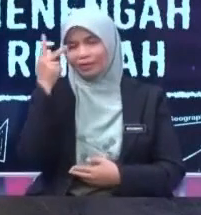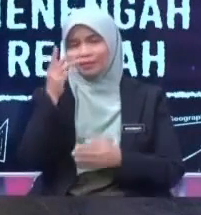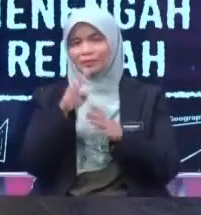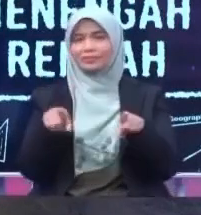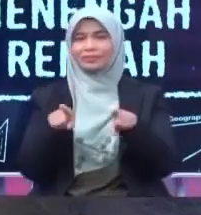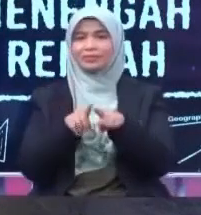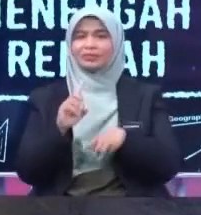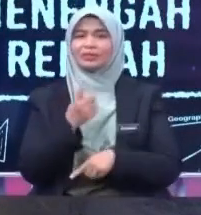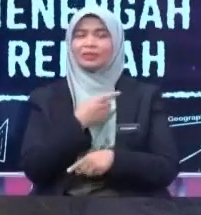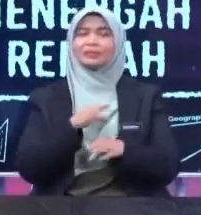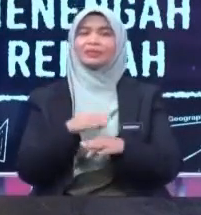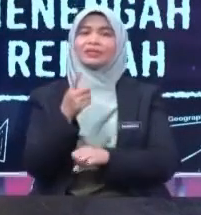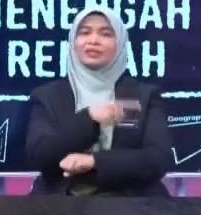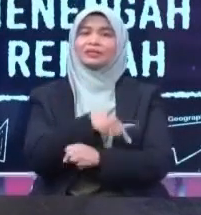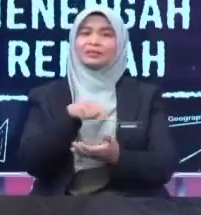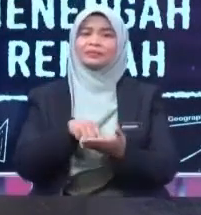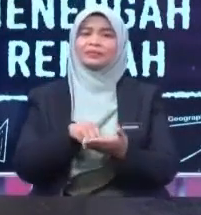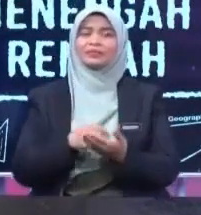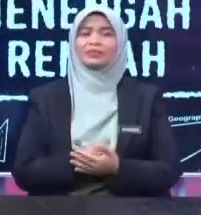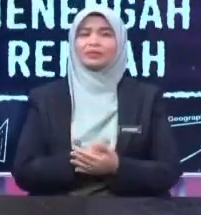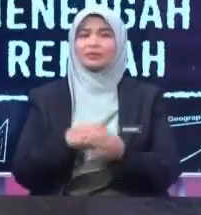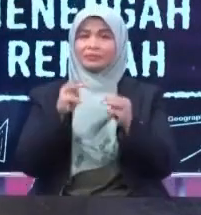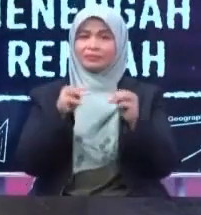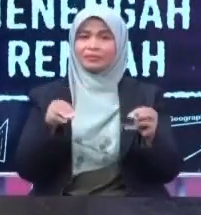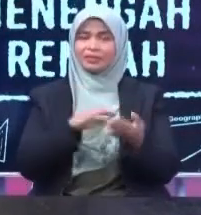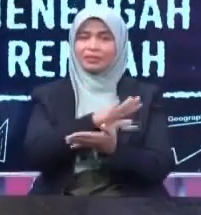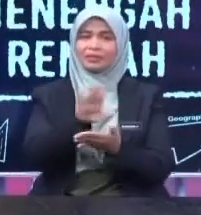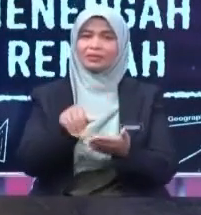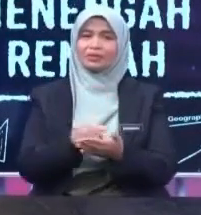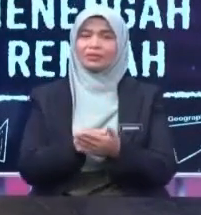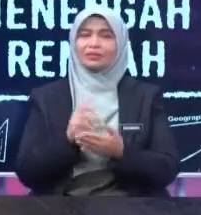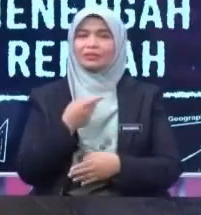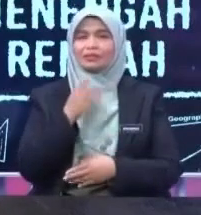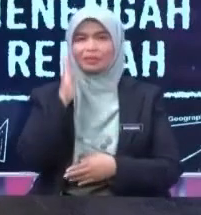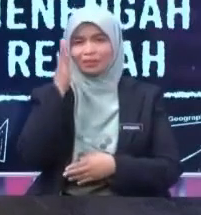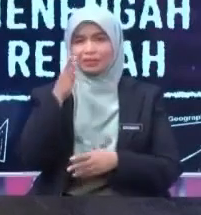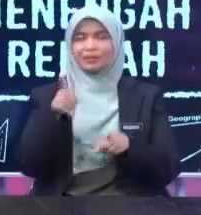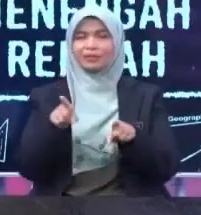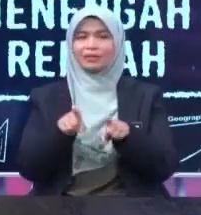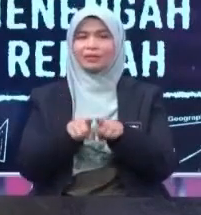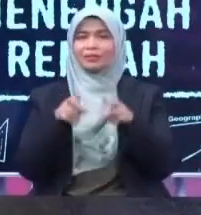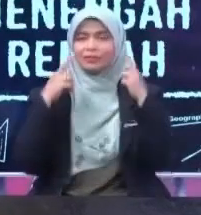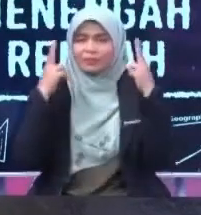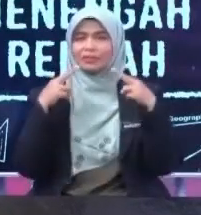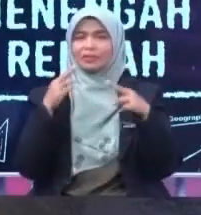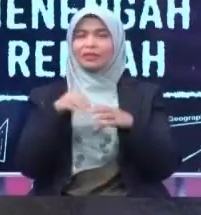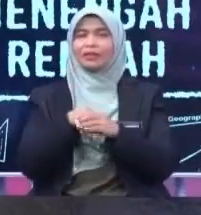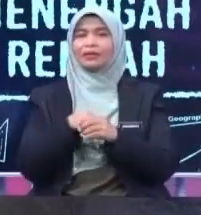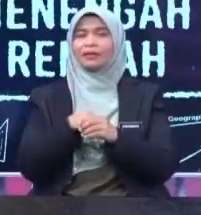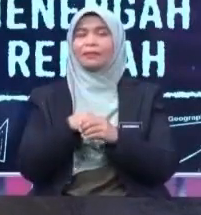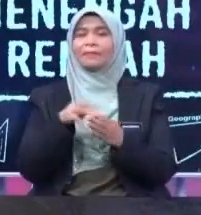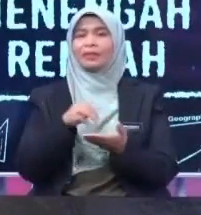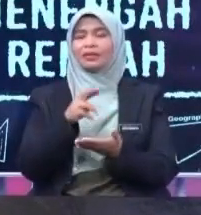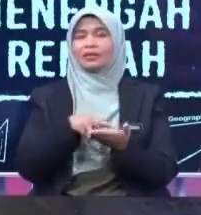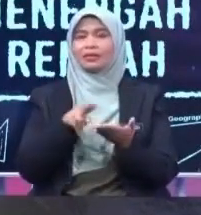hari ini. Yes, yang mana pada hari ini para penonton, murid-murid sekalian, kita akan bersama dengan Ustazah dalam menengah rendah mata